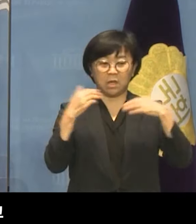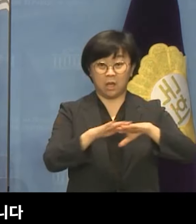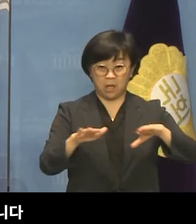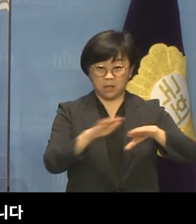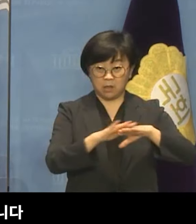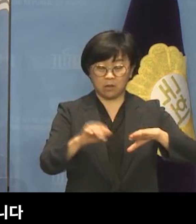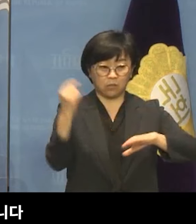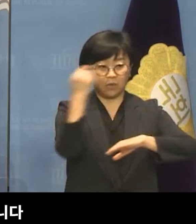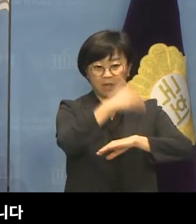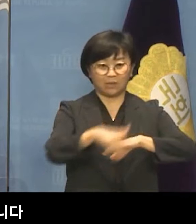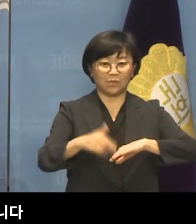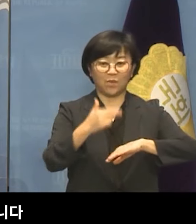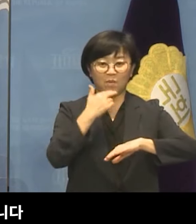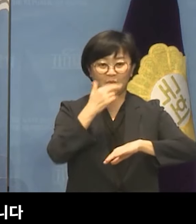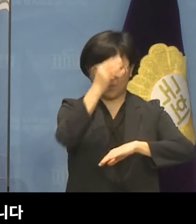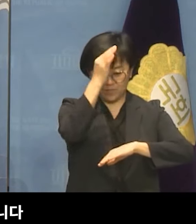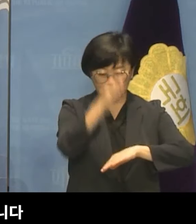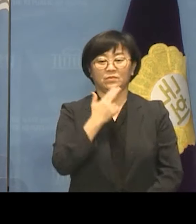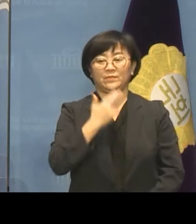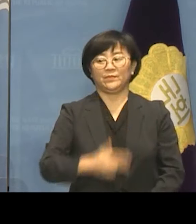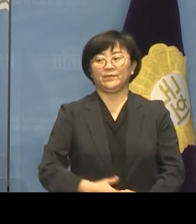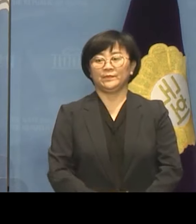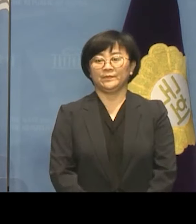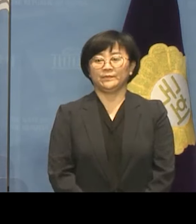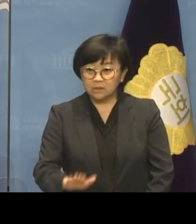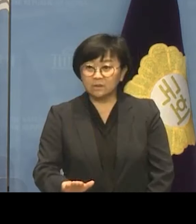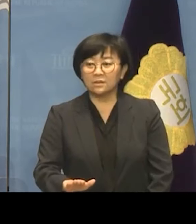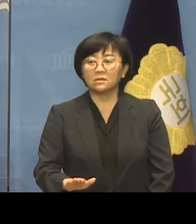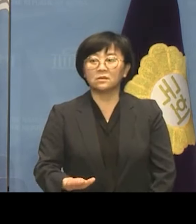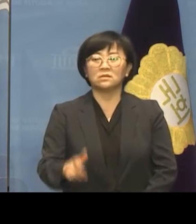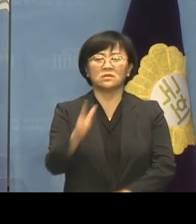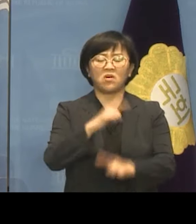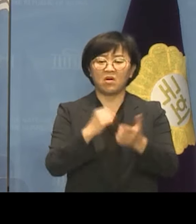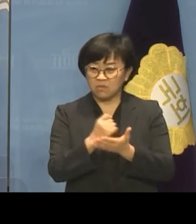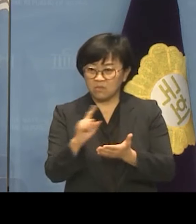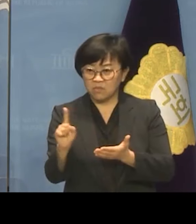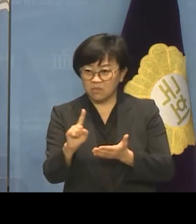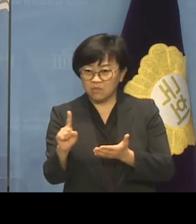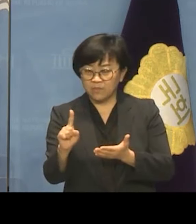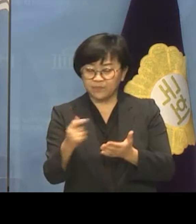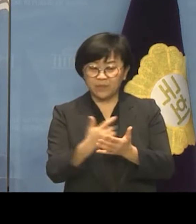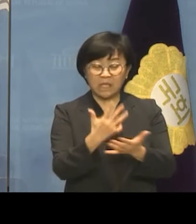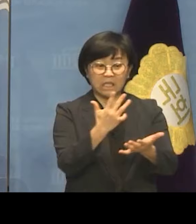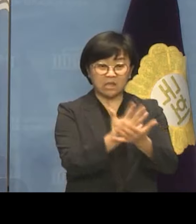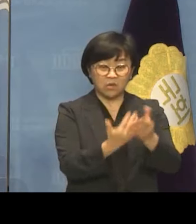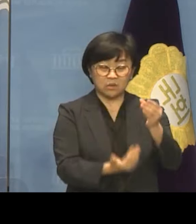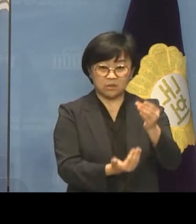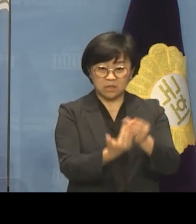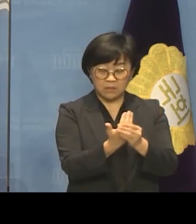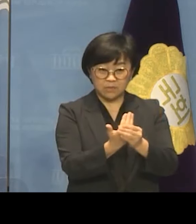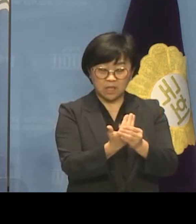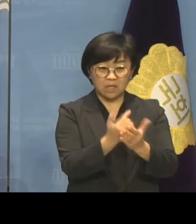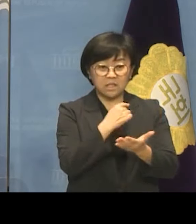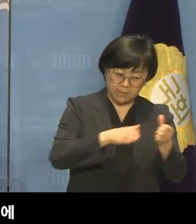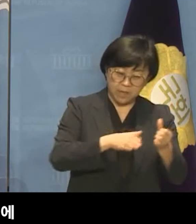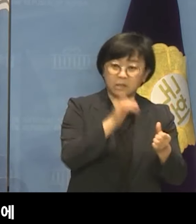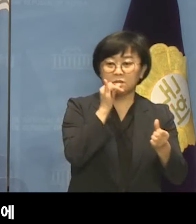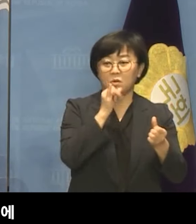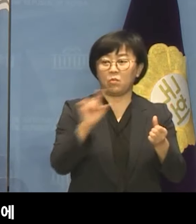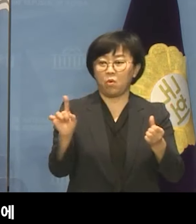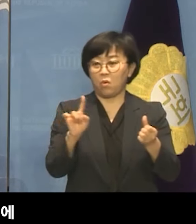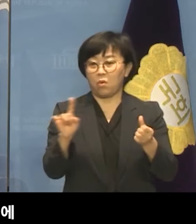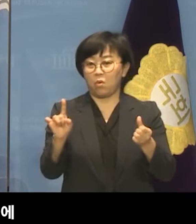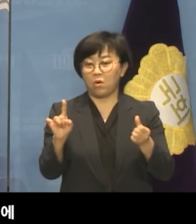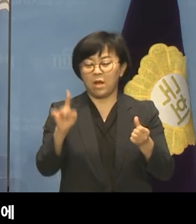없고 사과 한마디 제대로 하고 있지 않은 상황입니다. 그런데 더 안타까운 일은 이태원 참사 희생자들의 유가족들이